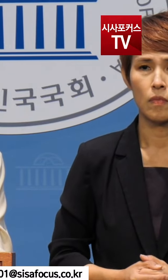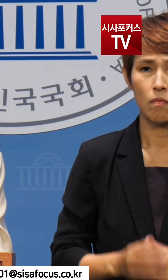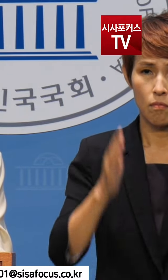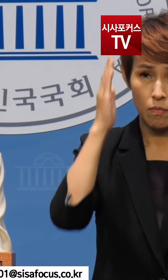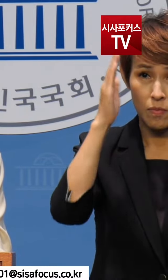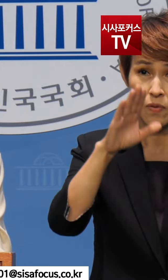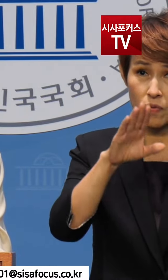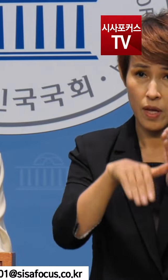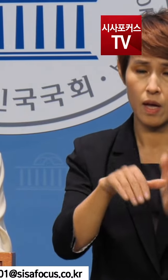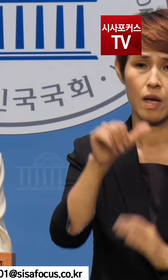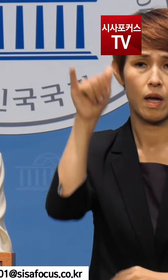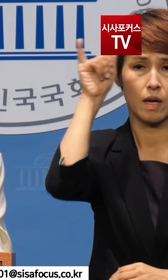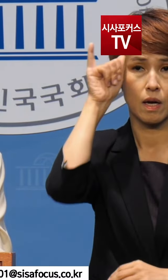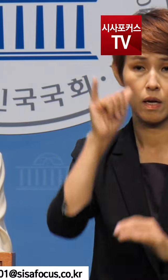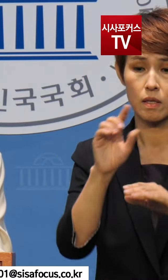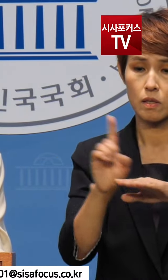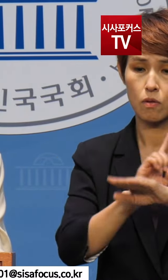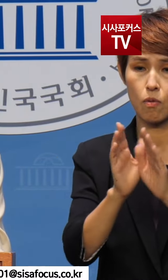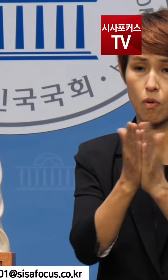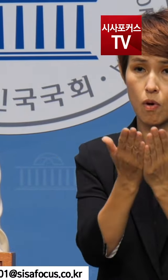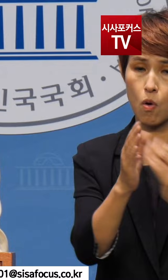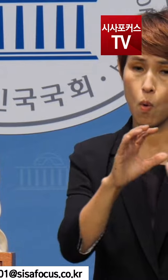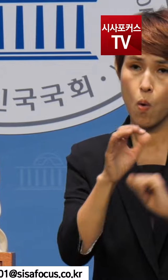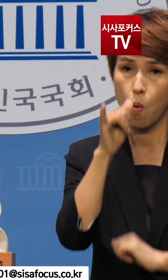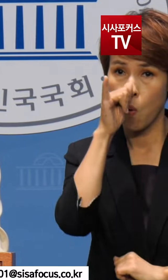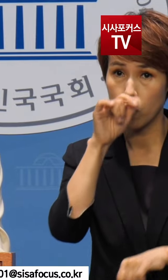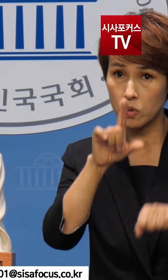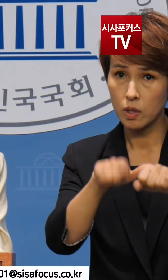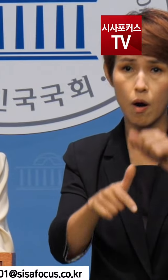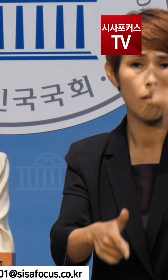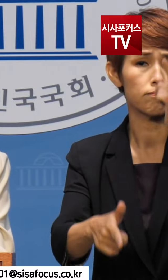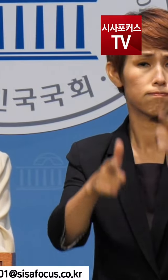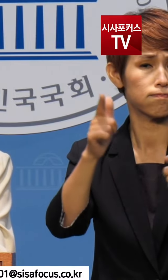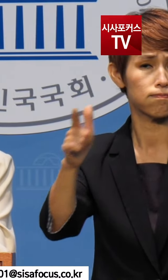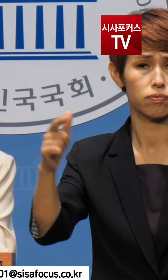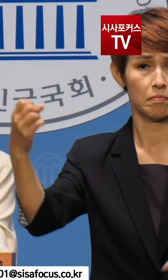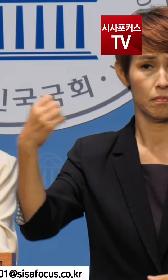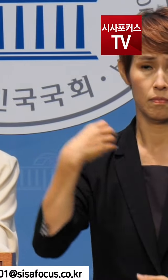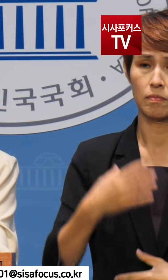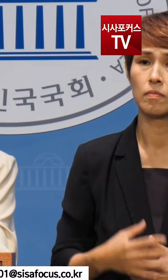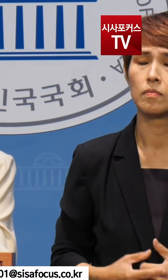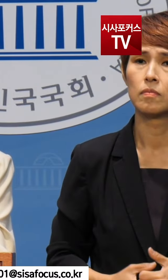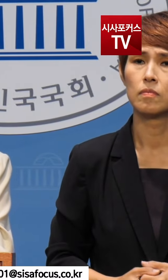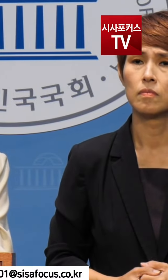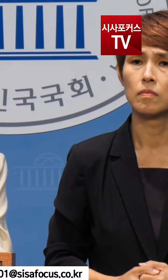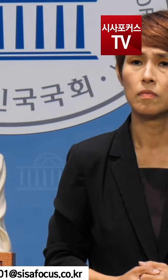수업에서 AI 디지털 교과서를 활용하는 방법과 시간은 다양할 거라고 했습니다.